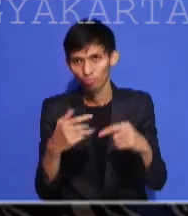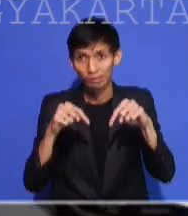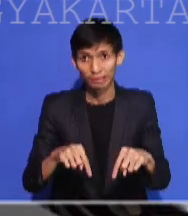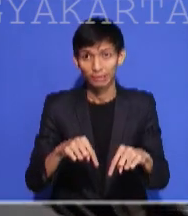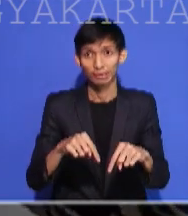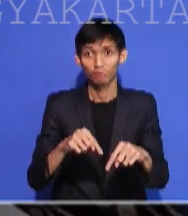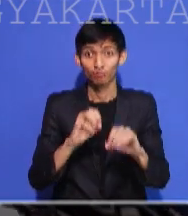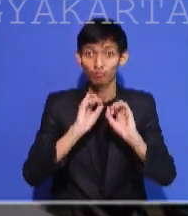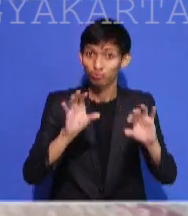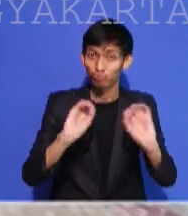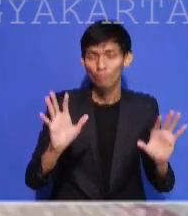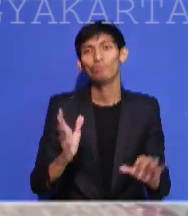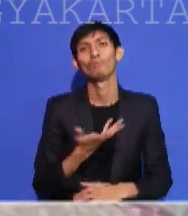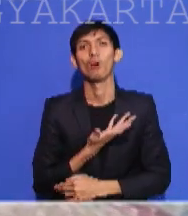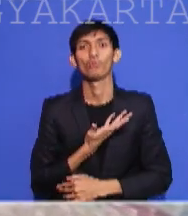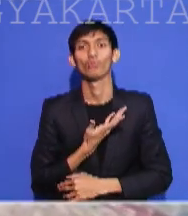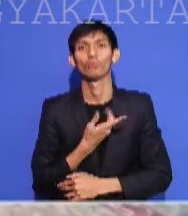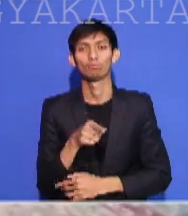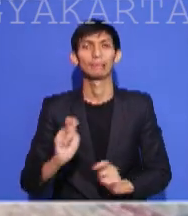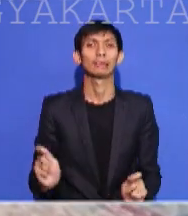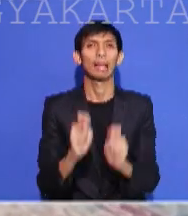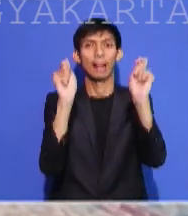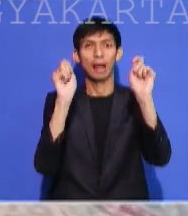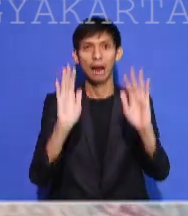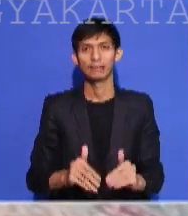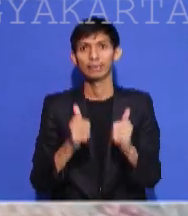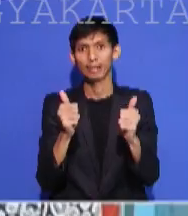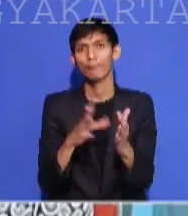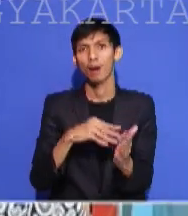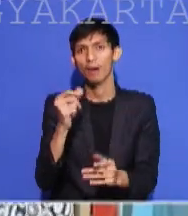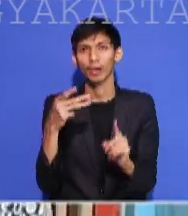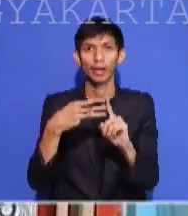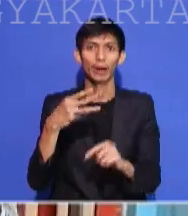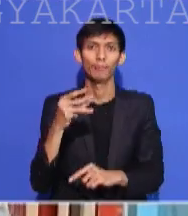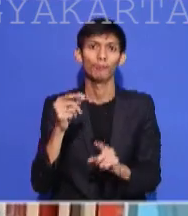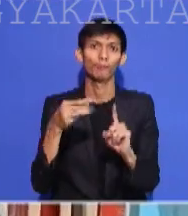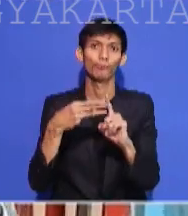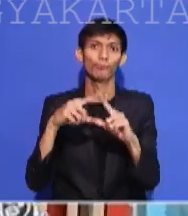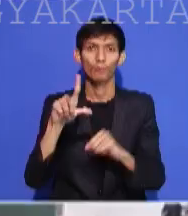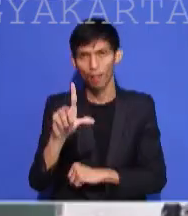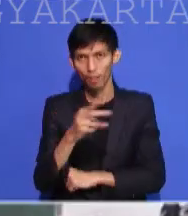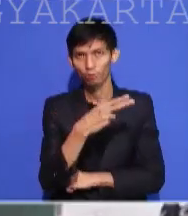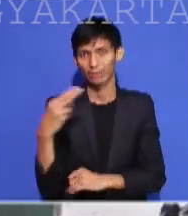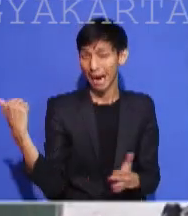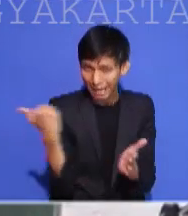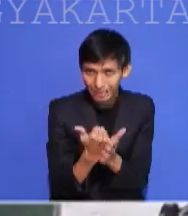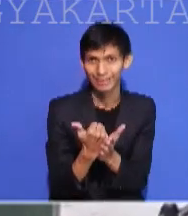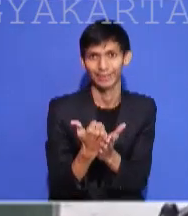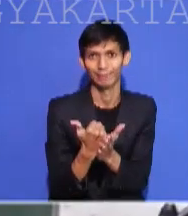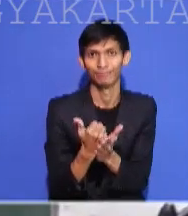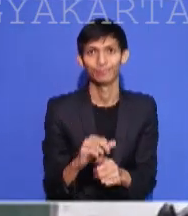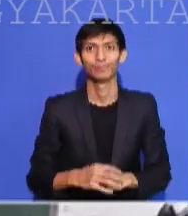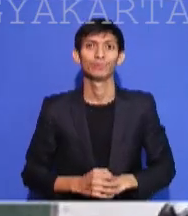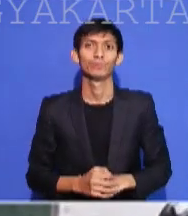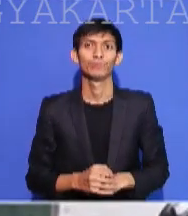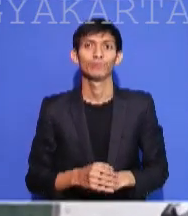semakin mengenalkan dan mempopulerkan khasiat tanaman herbal asli Indonesia yang luar biasa Nah untuk pasar